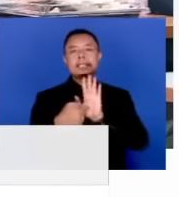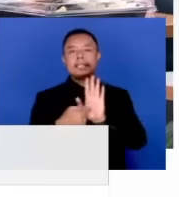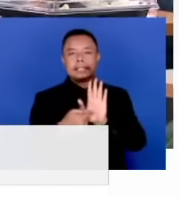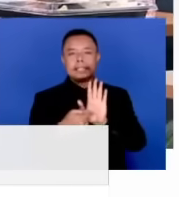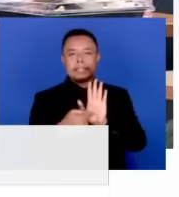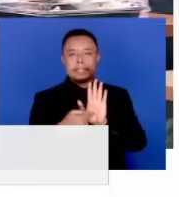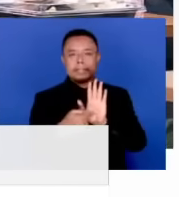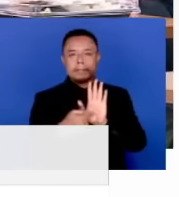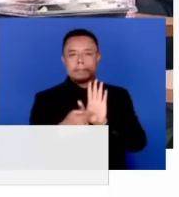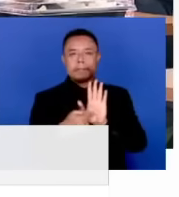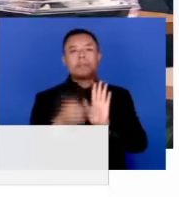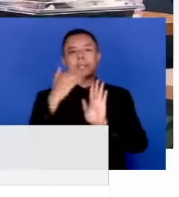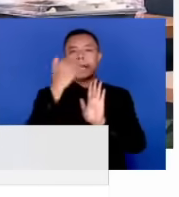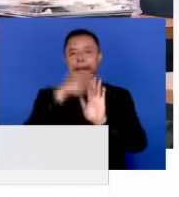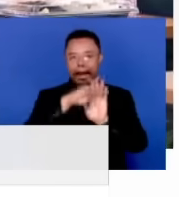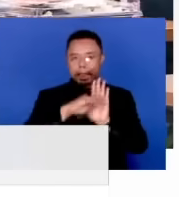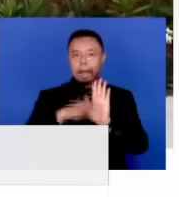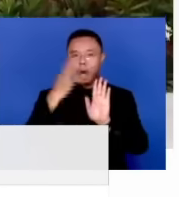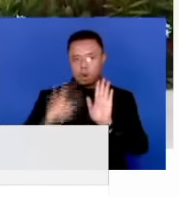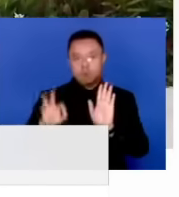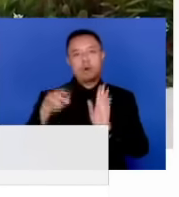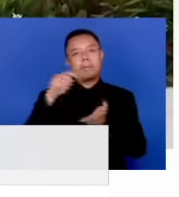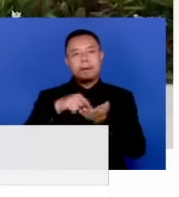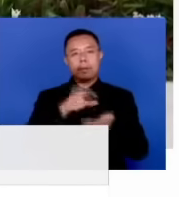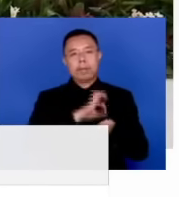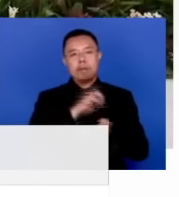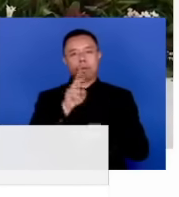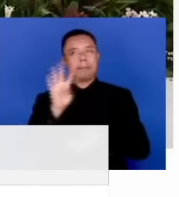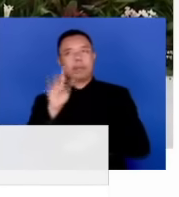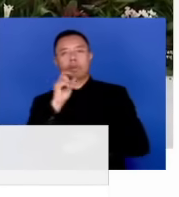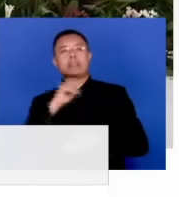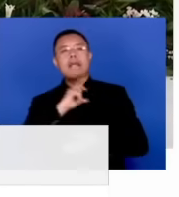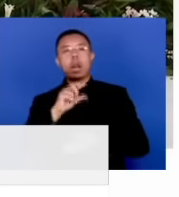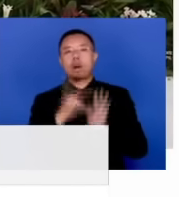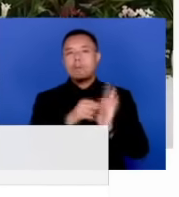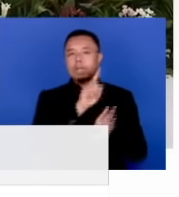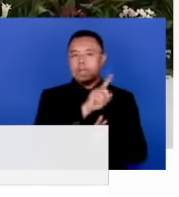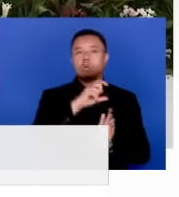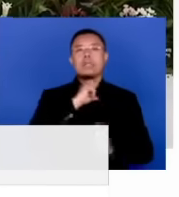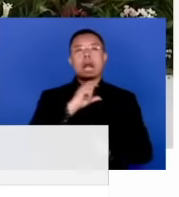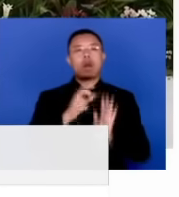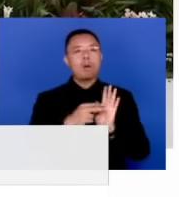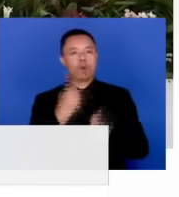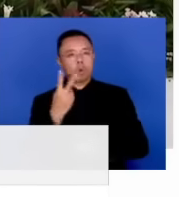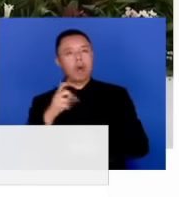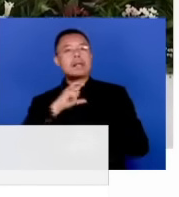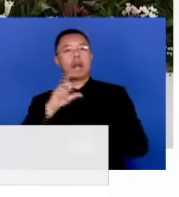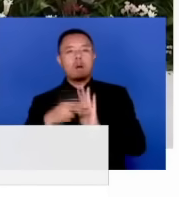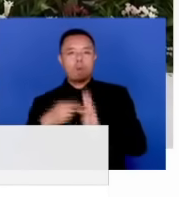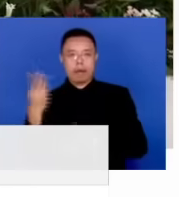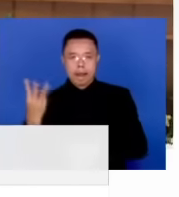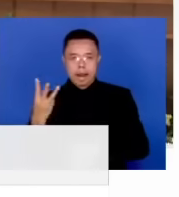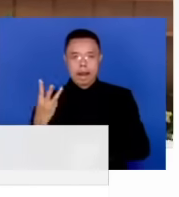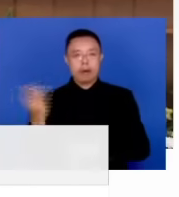atau menampilkan data real count pilpres 2024 untuk paslon nomor urut 1, 2 dan juga 3 maksud kami.